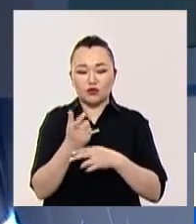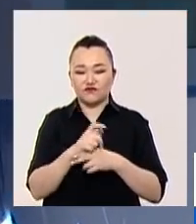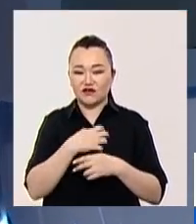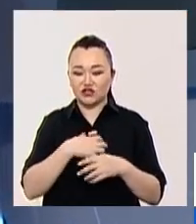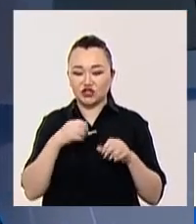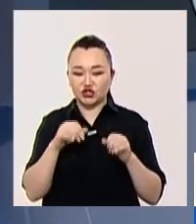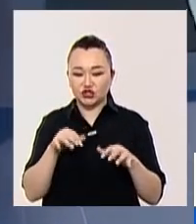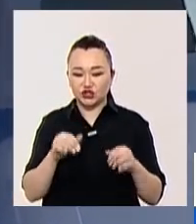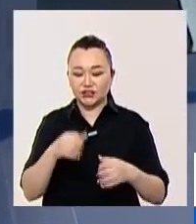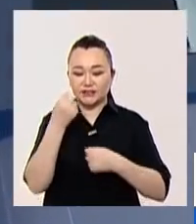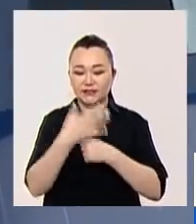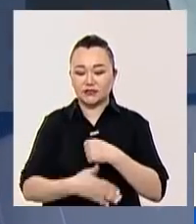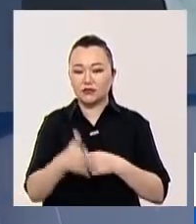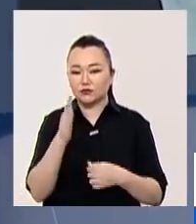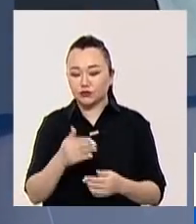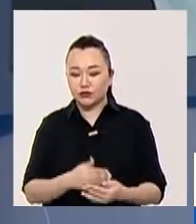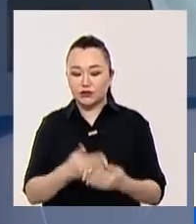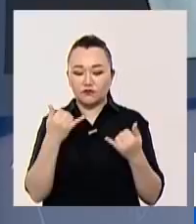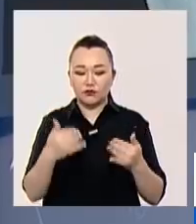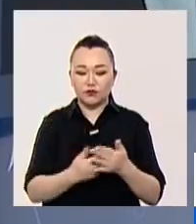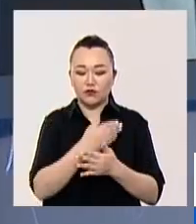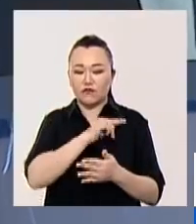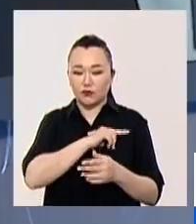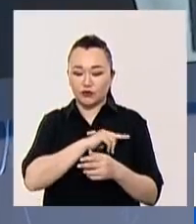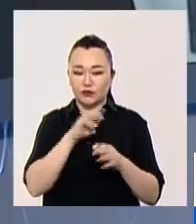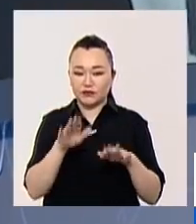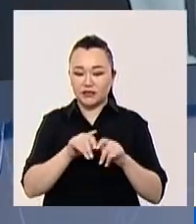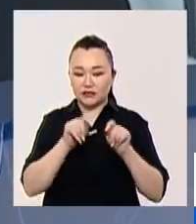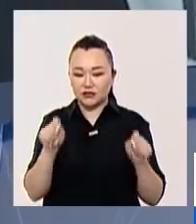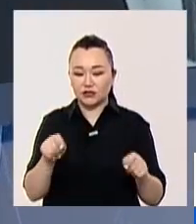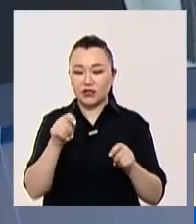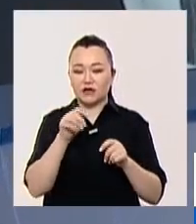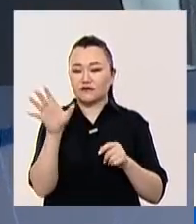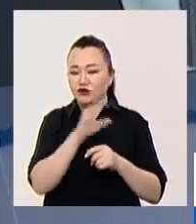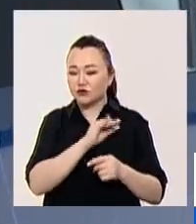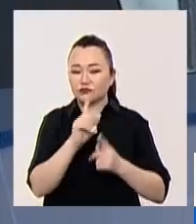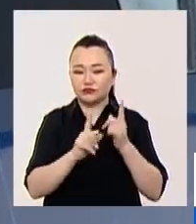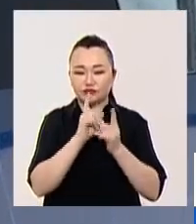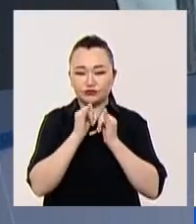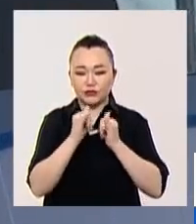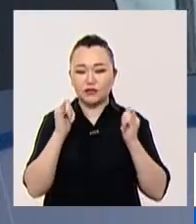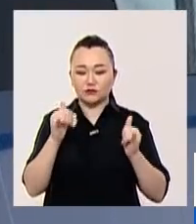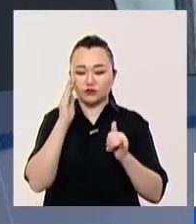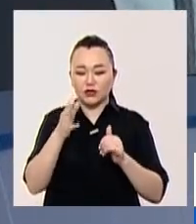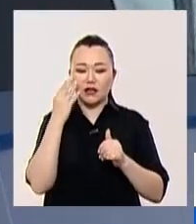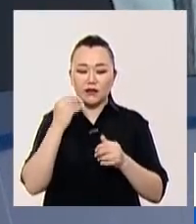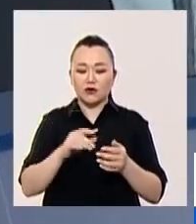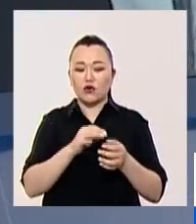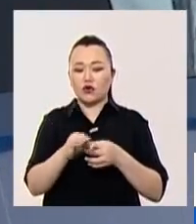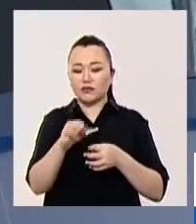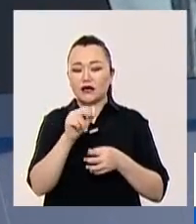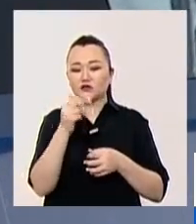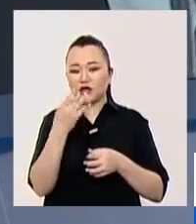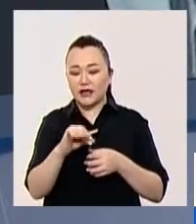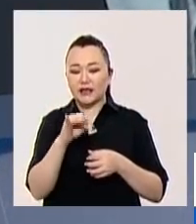шешім қабылдайтын орталық болмақ. Жаңадан жұмыс орындары ашылып, инфрақұрылым дамиды. Ал Алматы облысының орталығы Қапшағай болады,